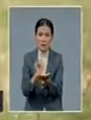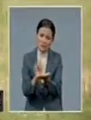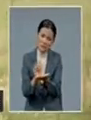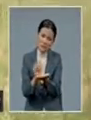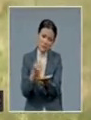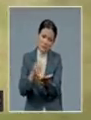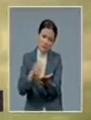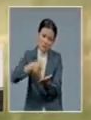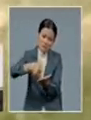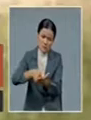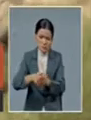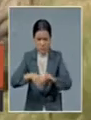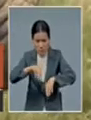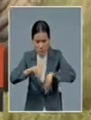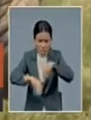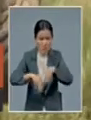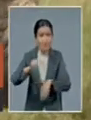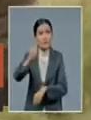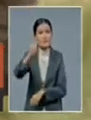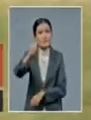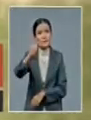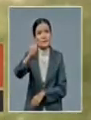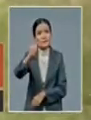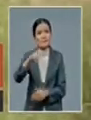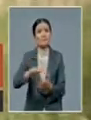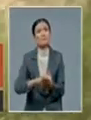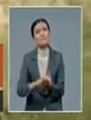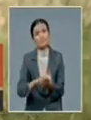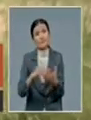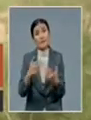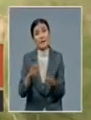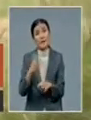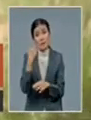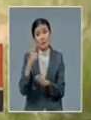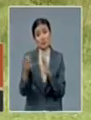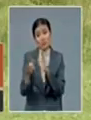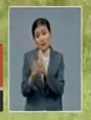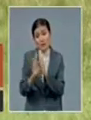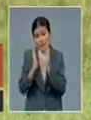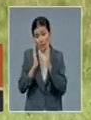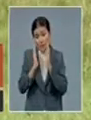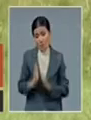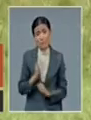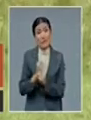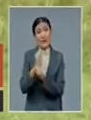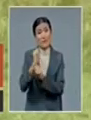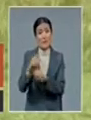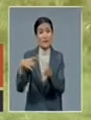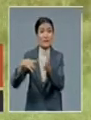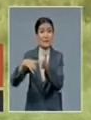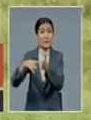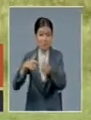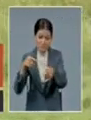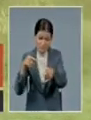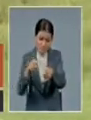ลุกขึ้นเดินได้นะล่าสุดเนี่ยเจ้าหน้าที่ก็ต้องทำการการุญยฆาตซูดานแรดขาวเหนือเพศผู้ตัวสุดท้ายของโลกที่อาศัยอยู่ใน